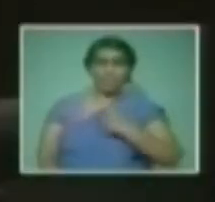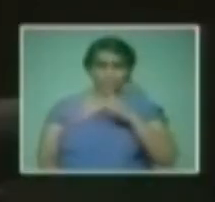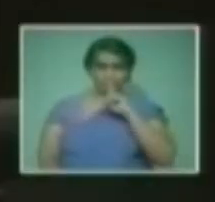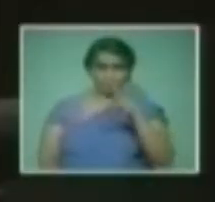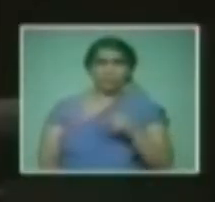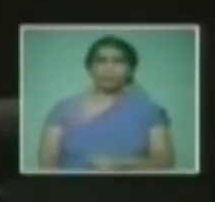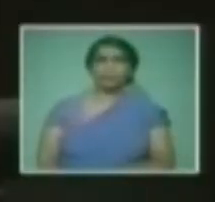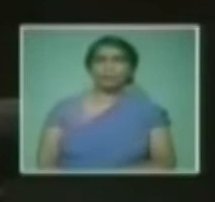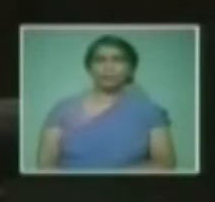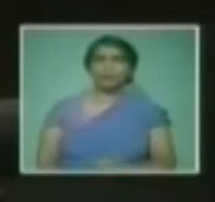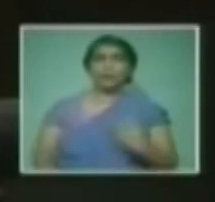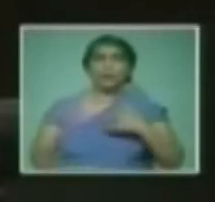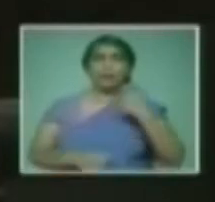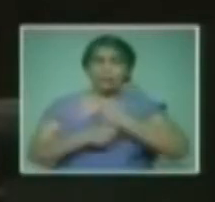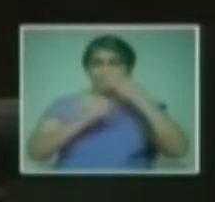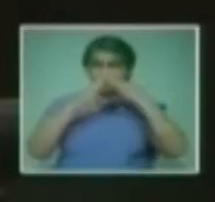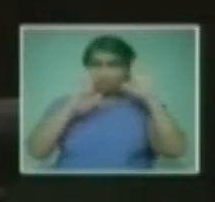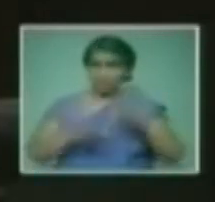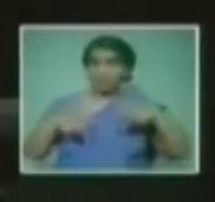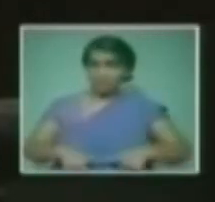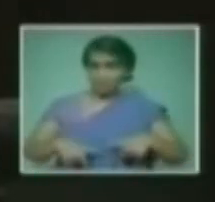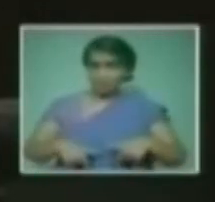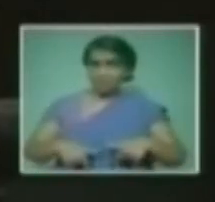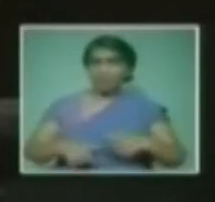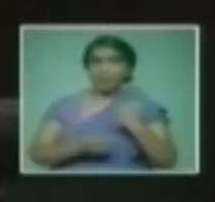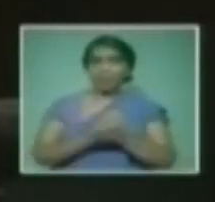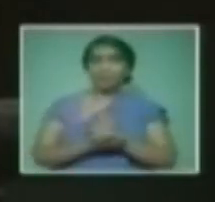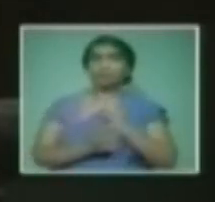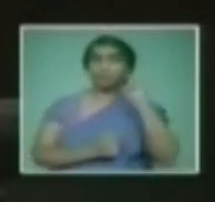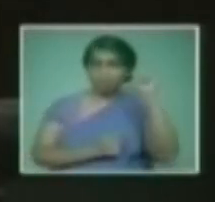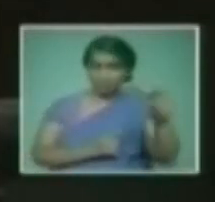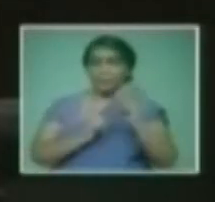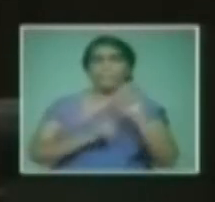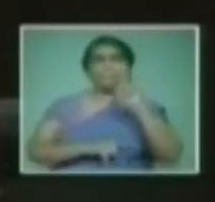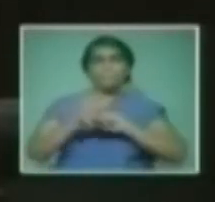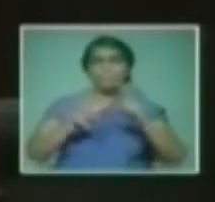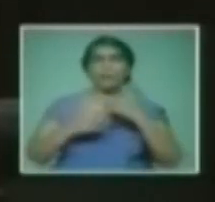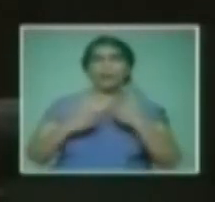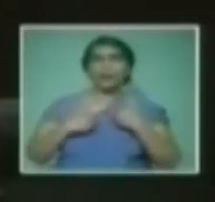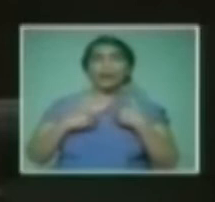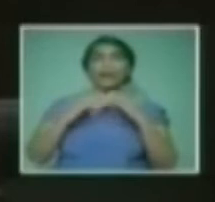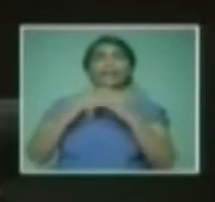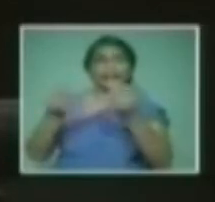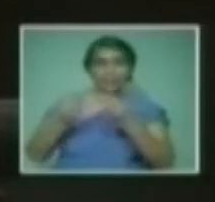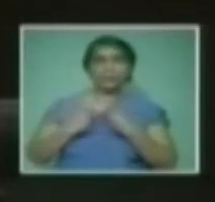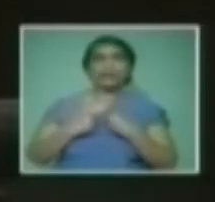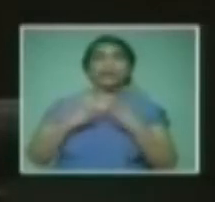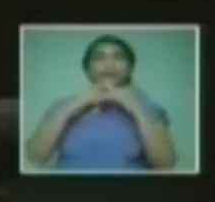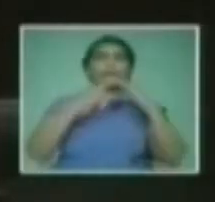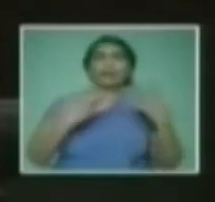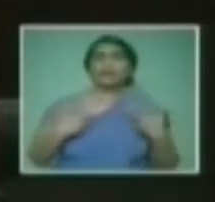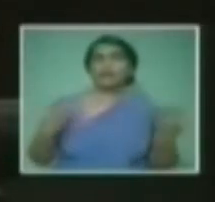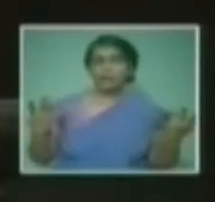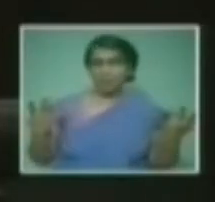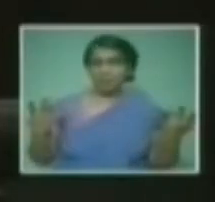நான் உத்தியோகபூர்வ இல்லத்தில் இருப்பதாக இங்கு கூறப்பட்டது. எனக்கு வீடு இல்லை. எனவே வீடொன்றை பெற்றுத்தருமாறு நான் பாராளுமன்றத்தில் கடிதம் ஒன்றை